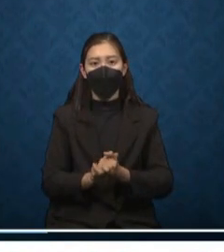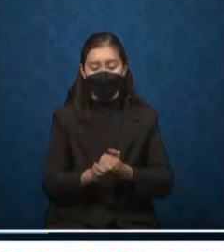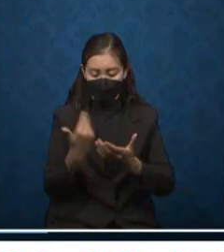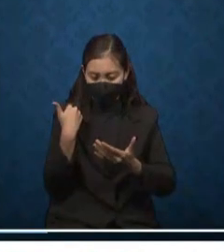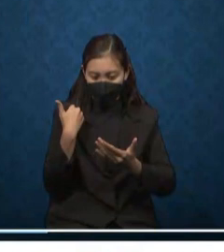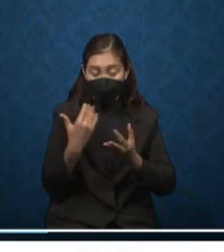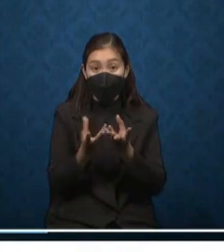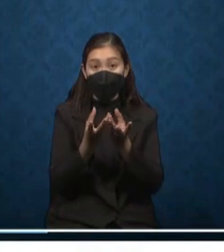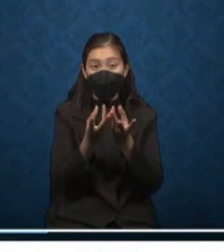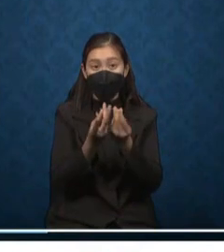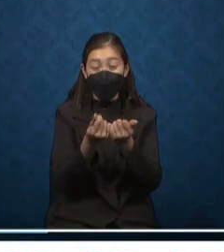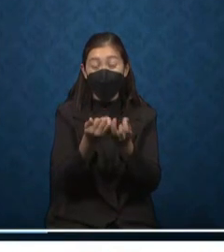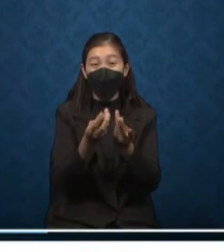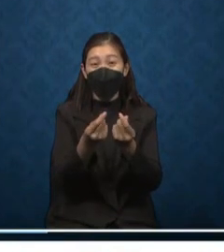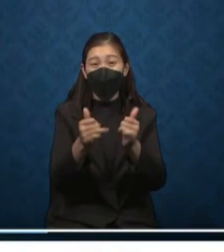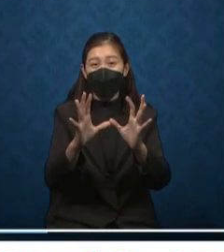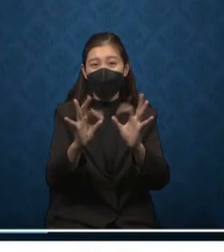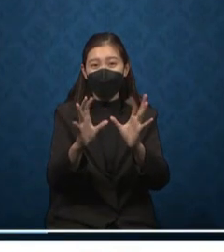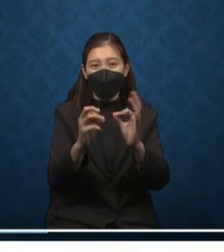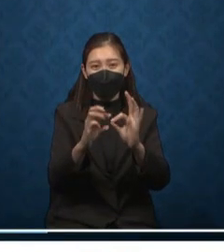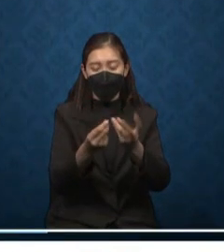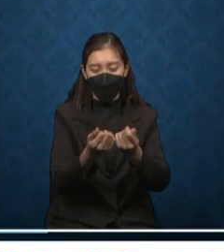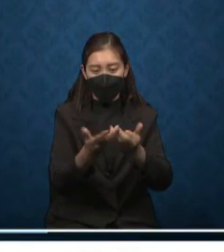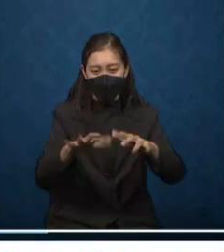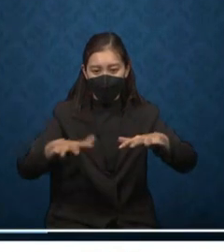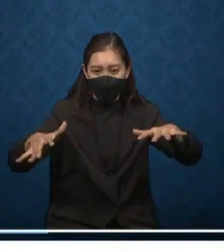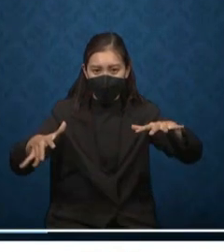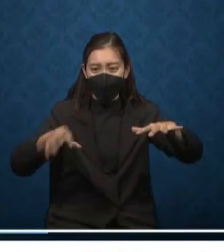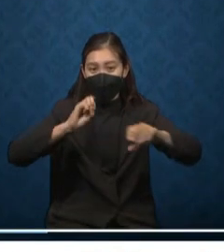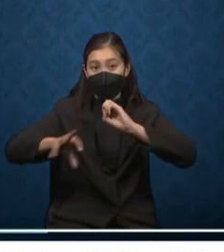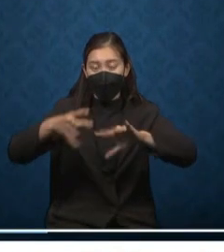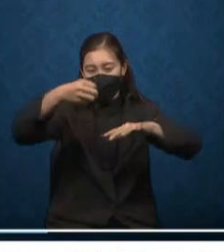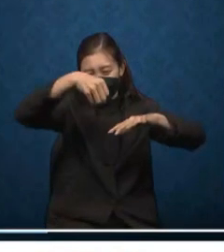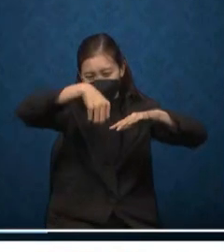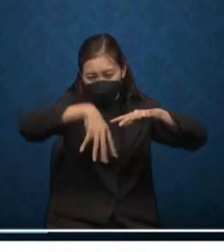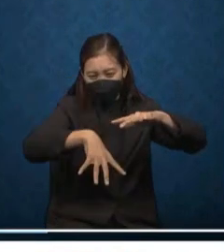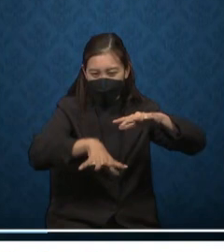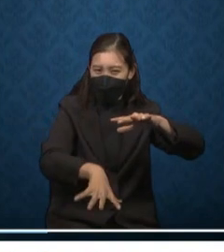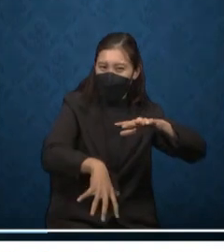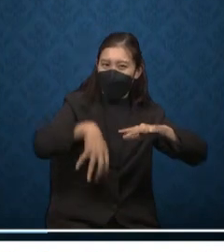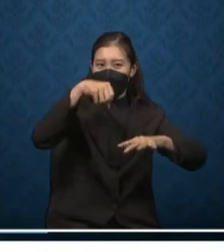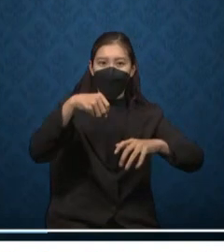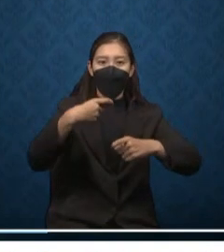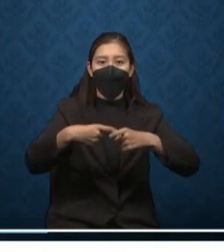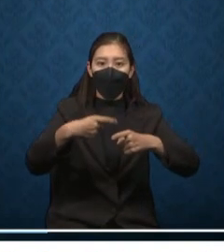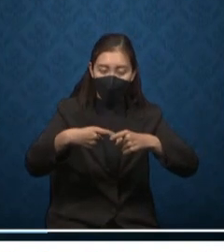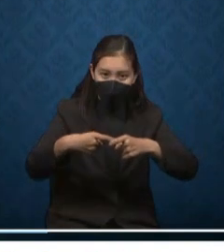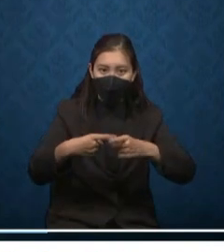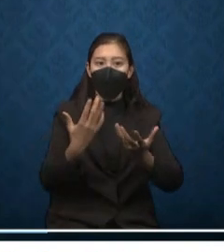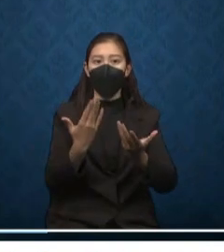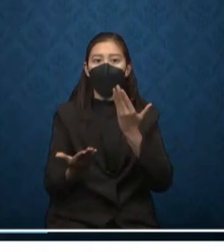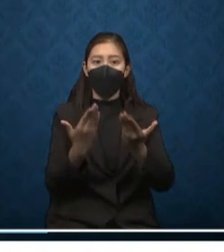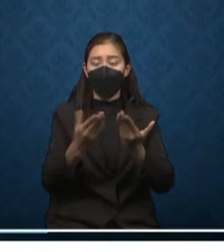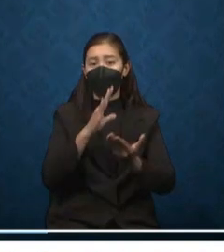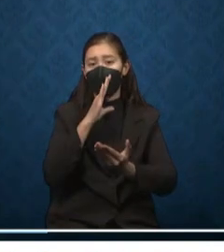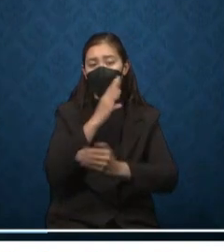ไปหนาชั้นมากชั้นกว่าอย่างอื่นในขณะที่การเก็บขยะบนป่าเขาขึ้นไปเก็บบนดอยพวกนี้เนี่ยอ